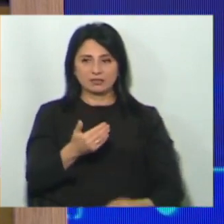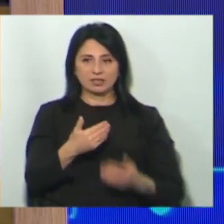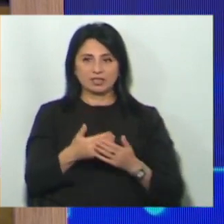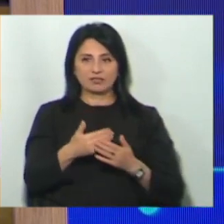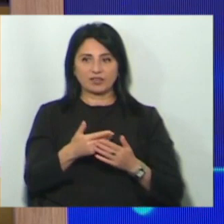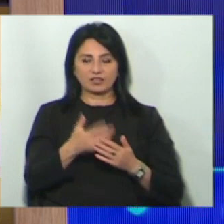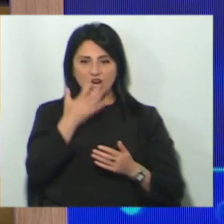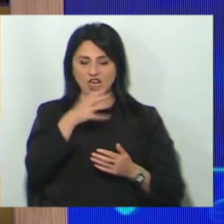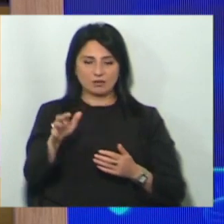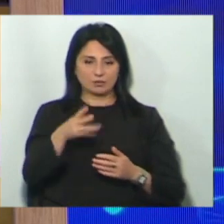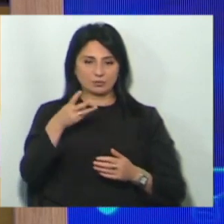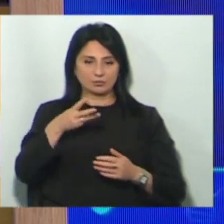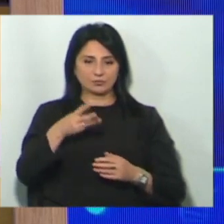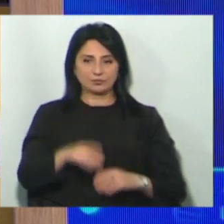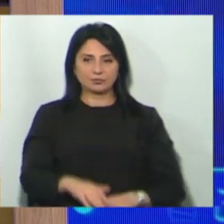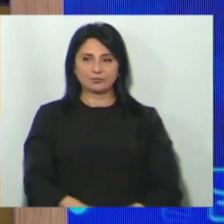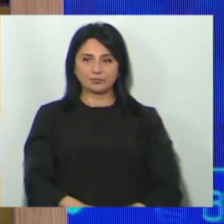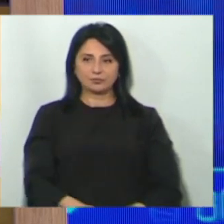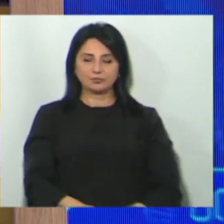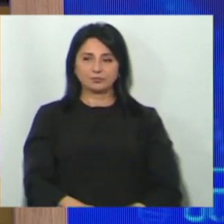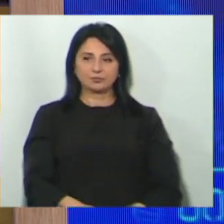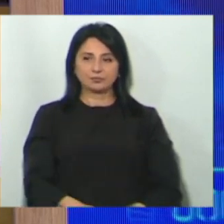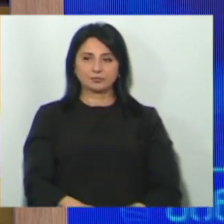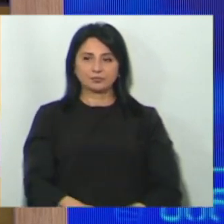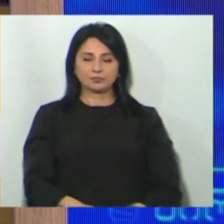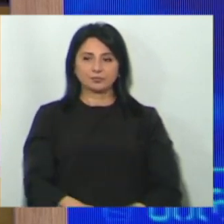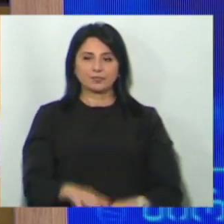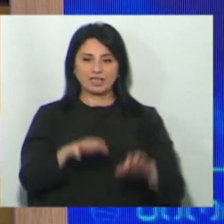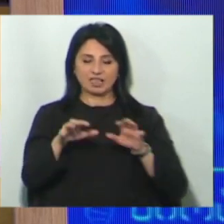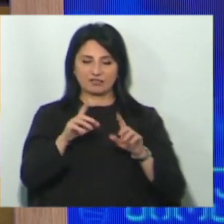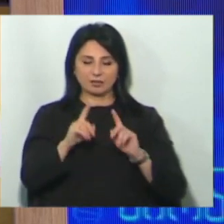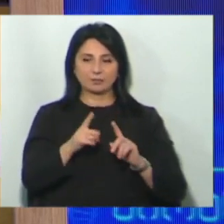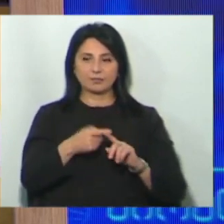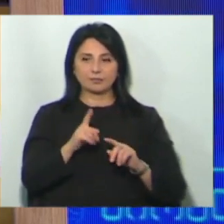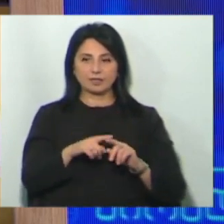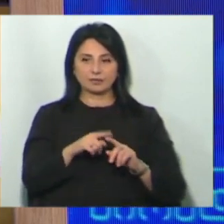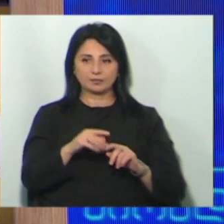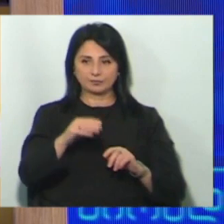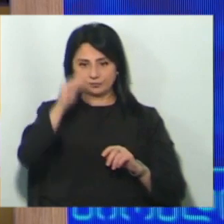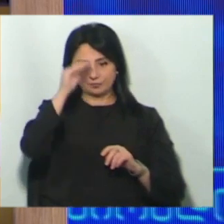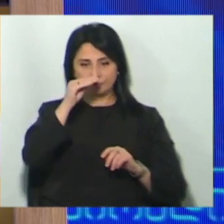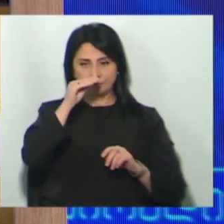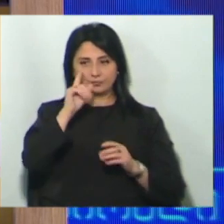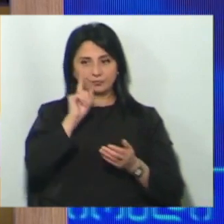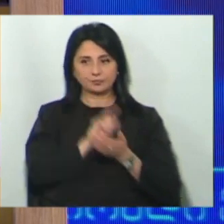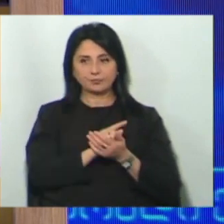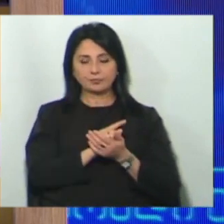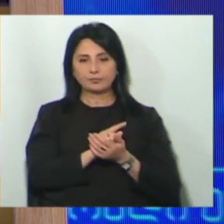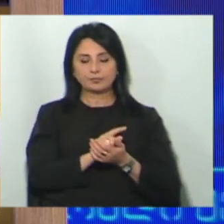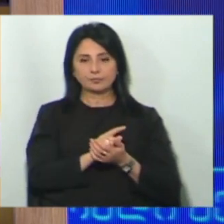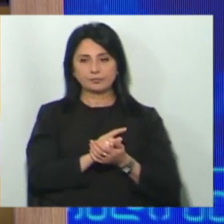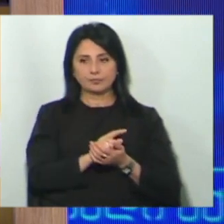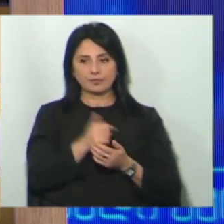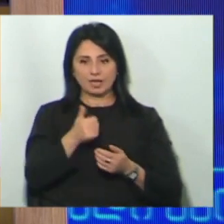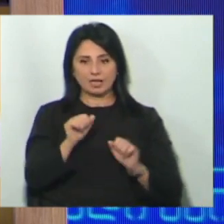ვთქვათ მსხუნვარე მზისხივები მიაყენებდა ჩვენს ტვინს. Და ამიტომ თავსაბურავის გამოყენება არის